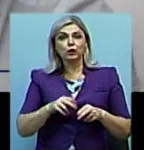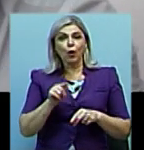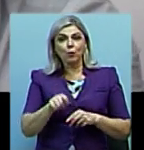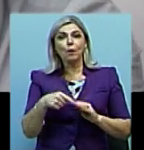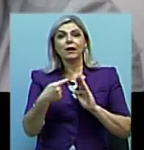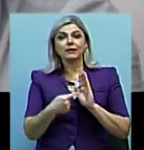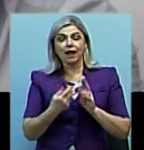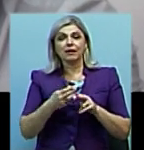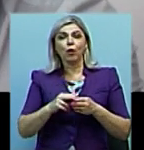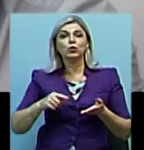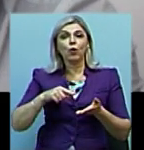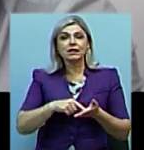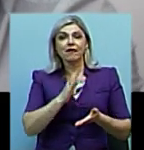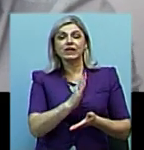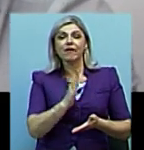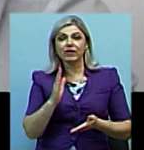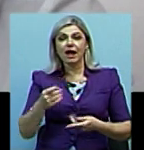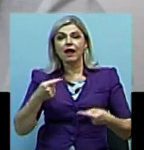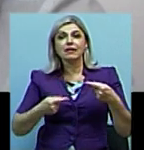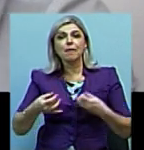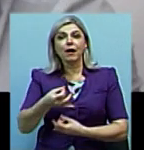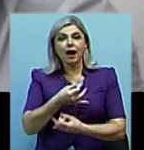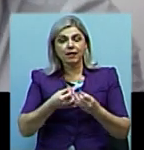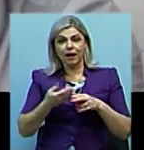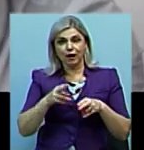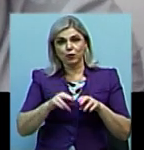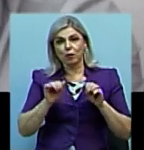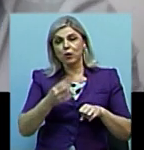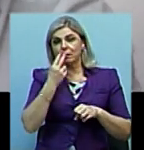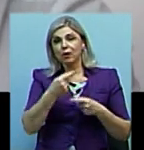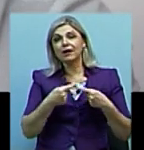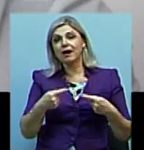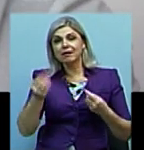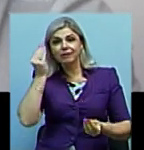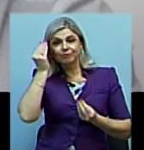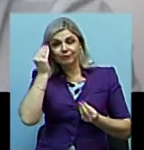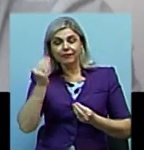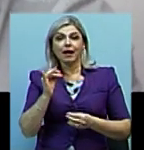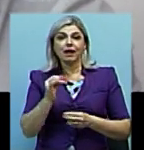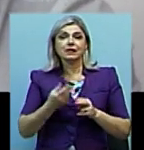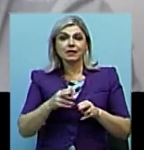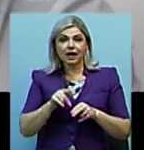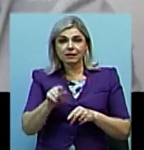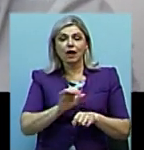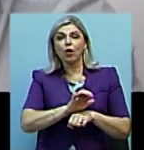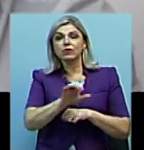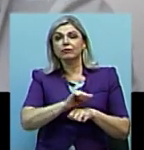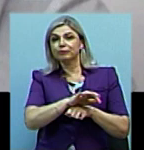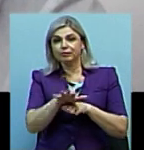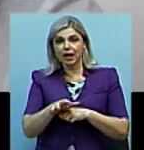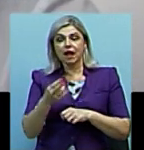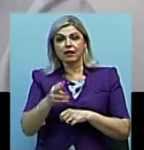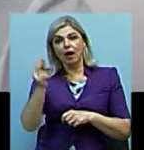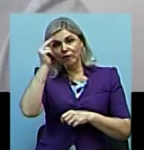питання, на яке вказав Володимир Володимирович, дебати, на які можна подивитись з різних боків. Саме для цього ми розійшлемо всім для вивчення це